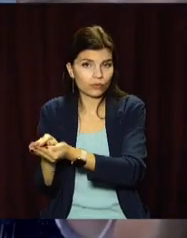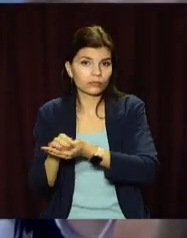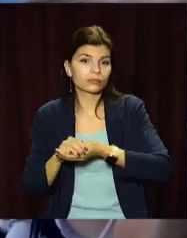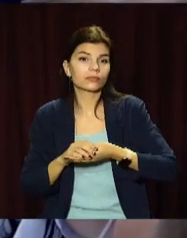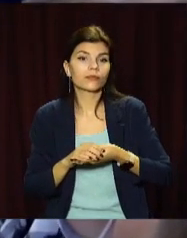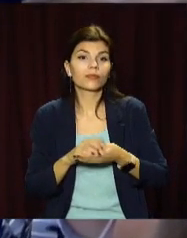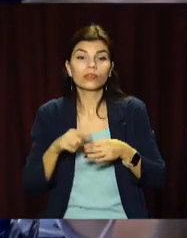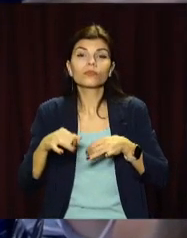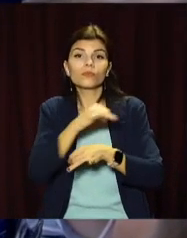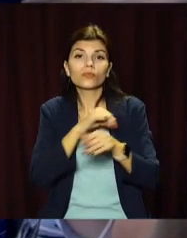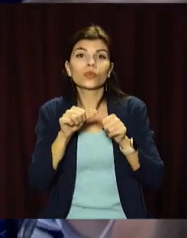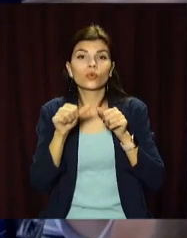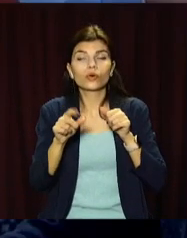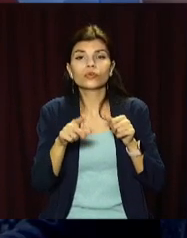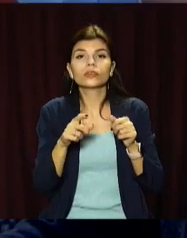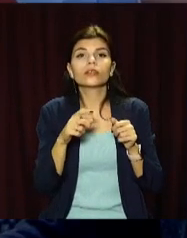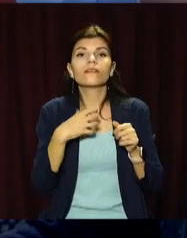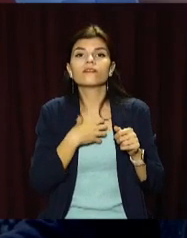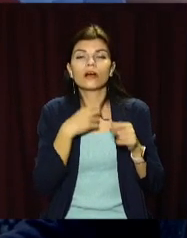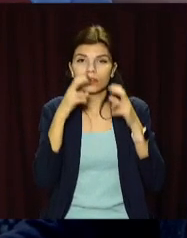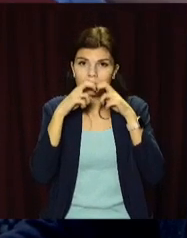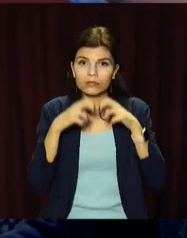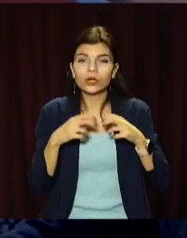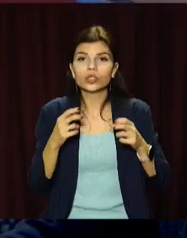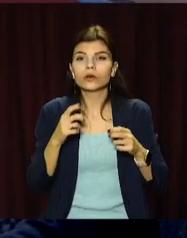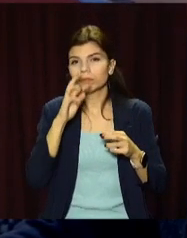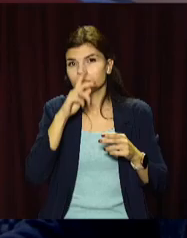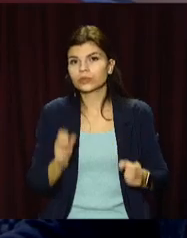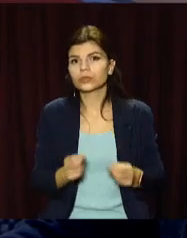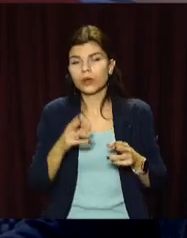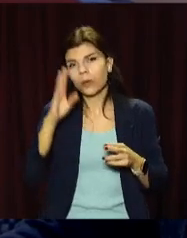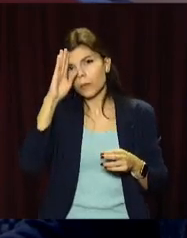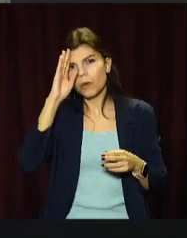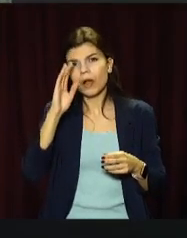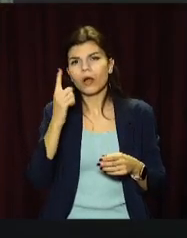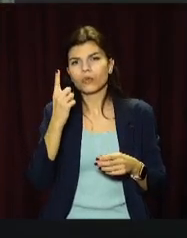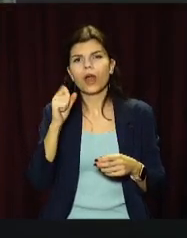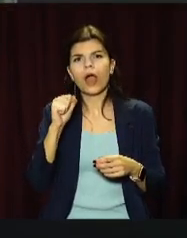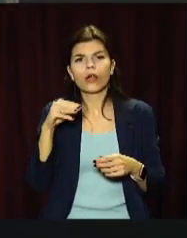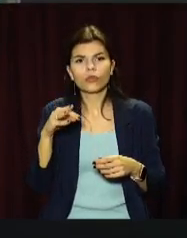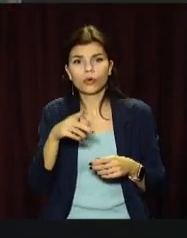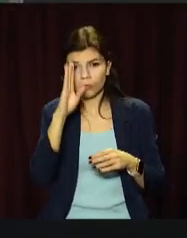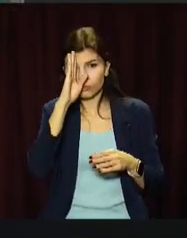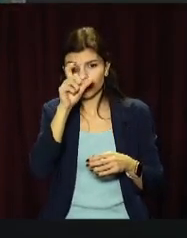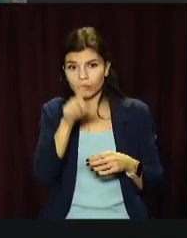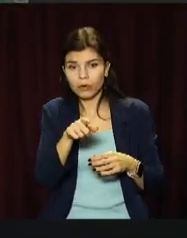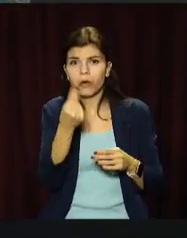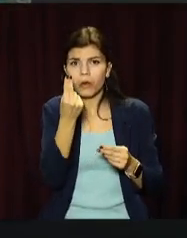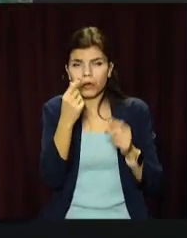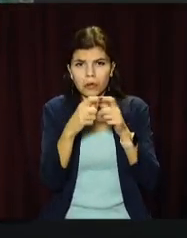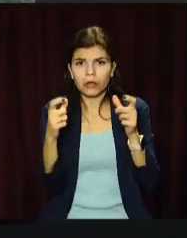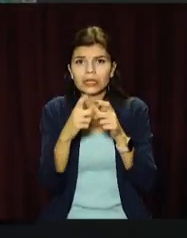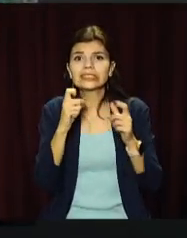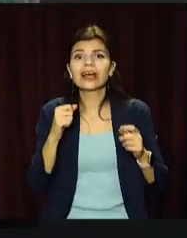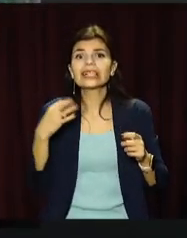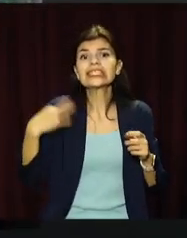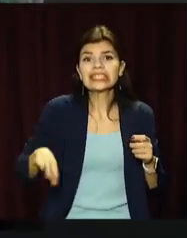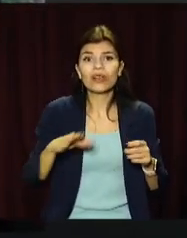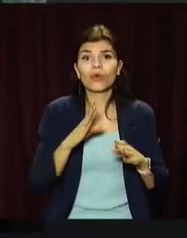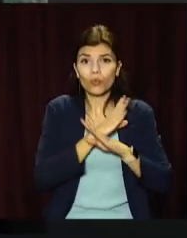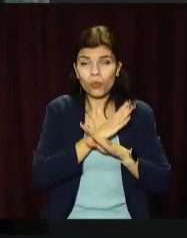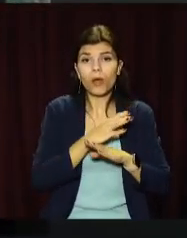зустрічі обговорили питання, пов'язане із розслідуванням шахрайства щодо батька загиблого атовця. У пенсіонера зникли з рахунку виплати за загиблого сина